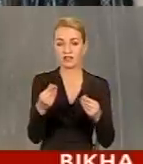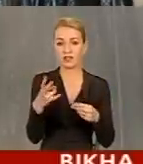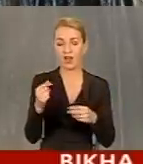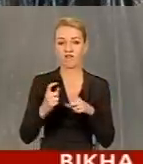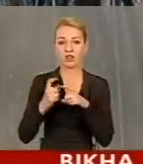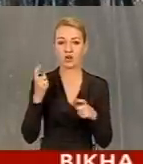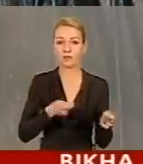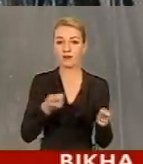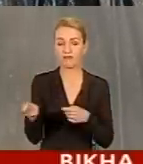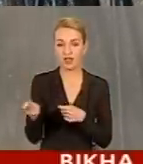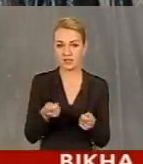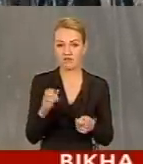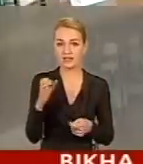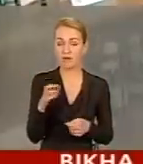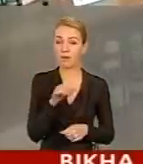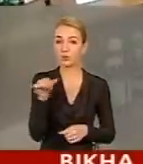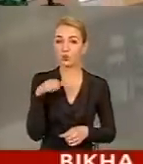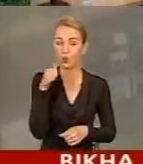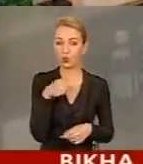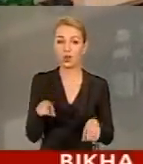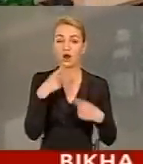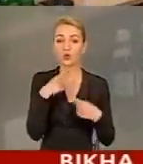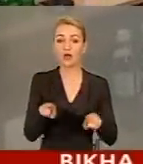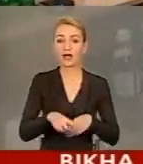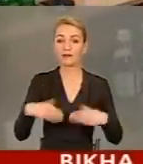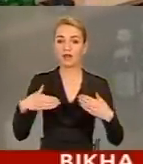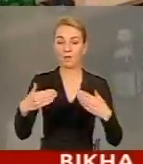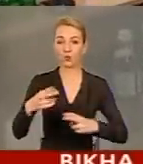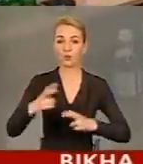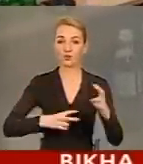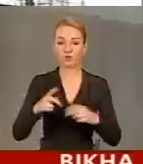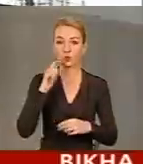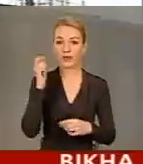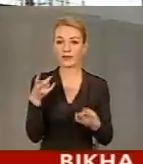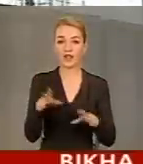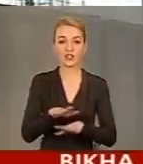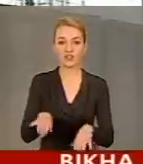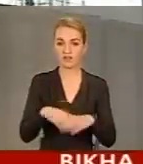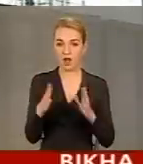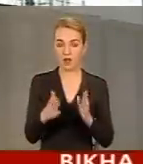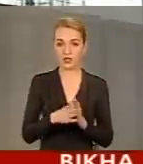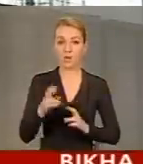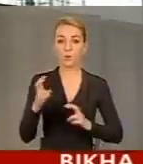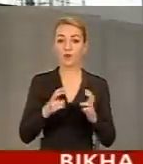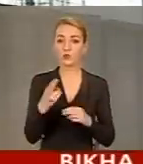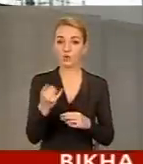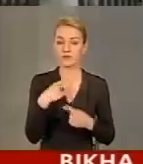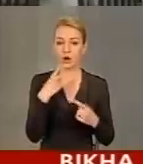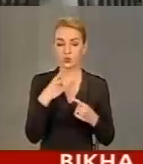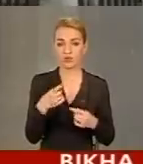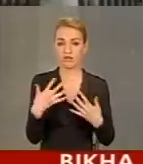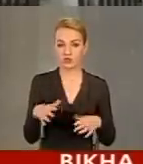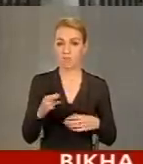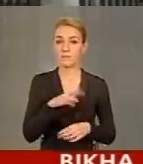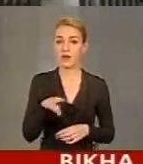вантажні перевезення від серпня минулого року. Кажуть, таким темпом промисловості в Україні не лишиться взагалі. Промисловці кажуть, вже несуть